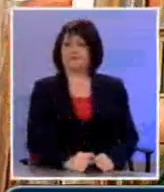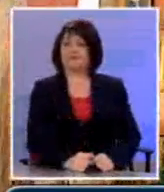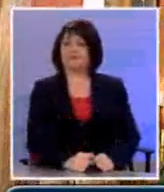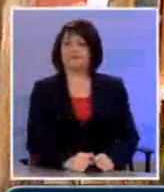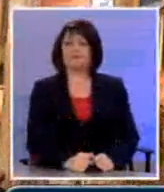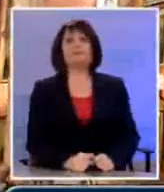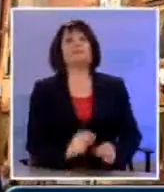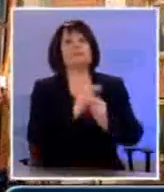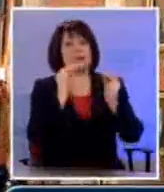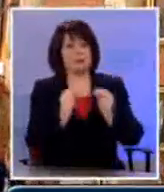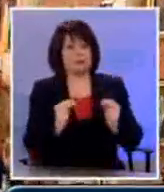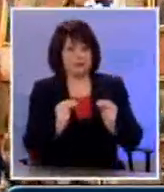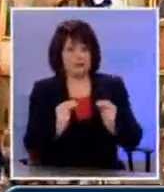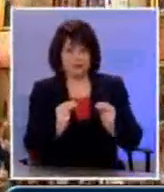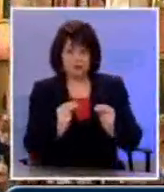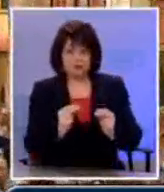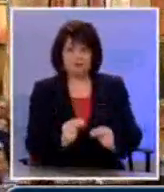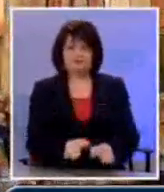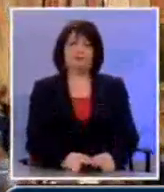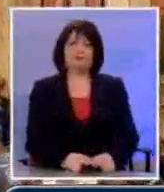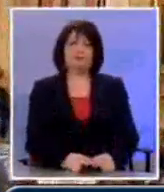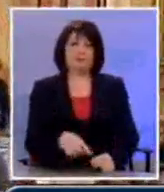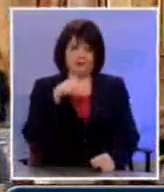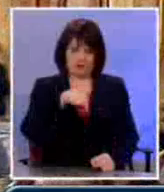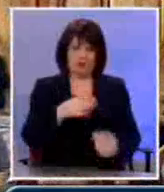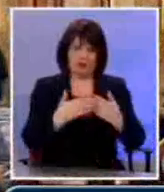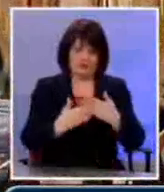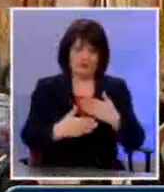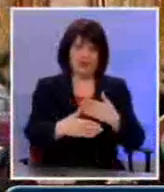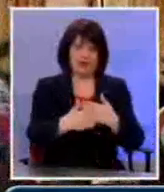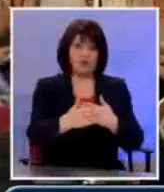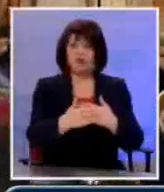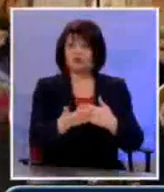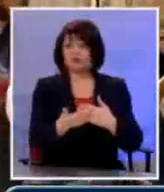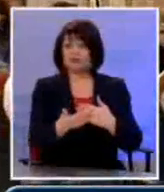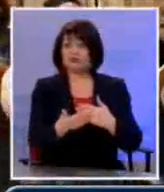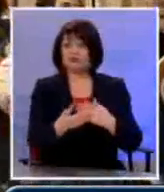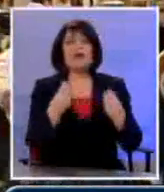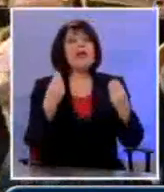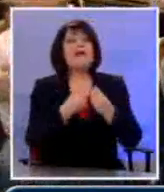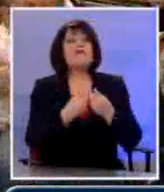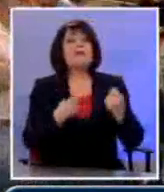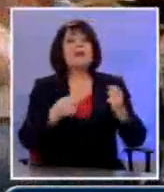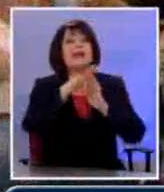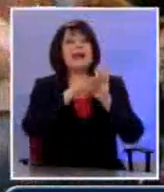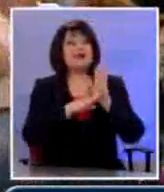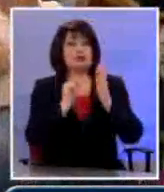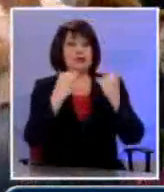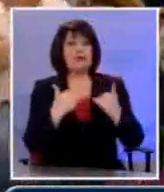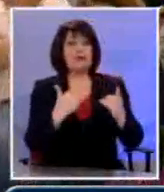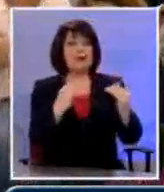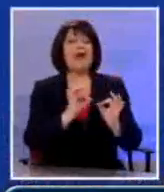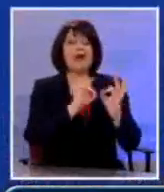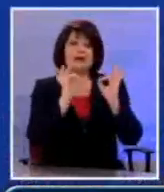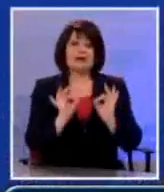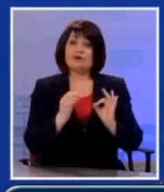Έτσι λοιπόν, στην παρούσα περίοδο θα εφαρμοστεί ο κανονισμός της Βουλής